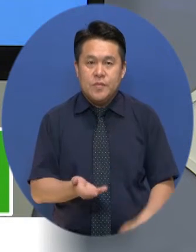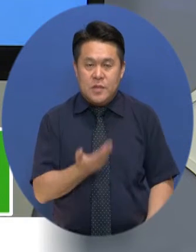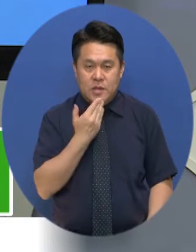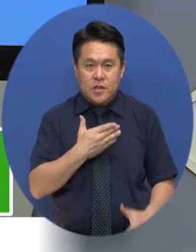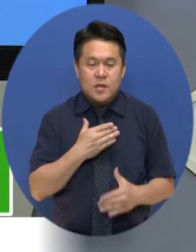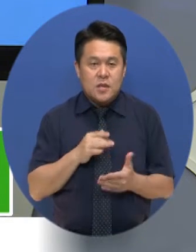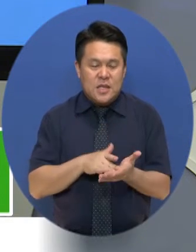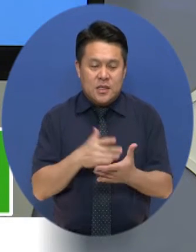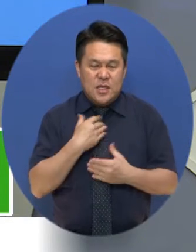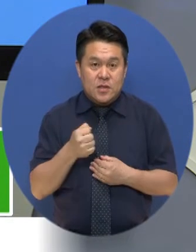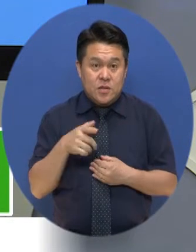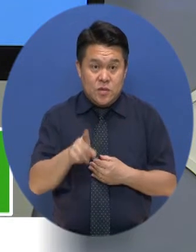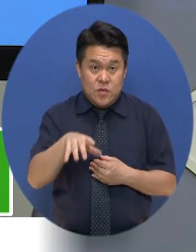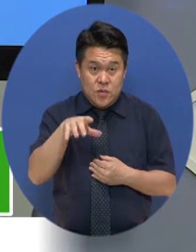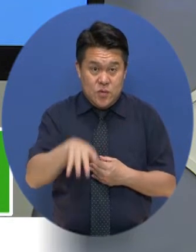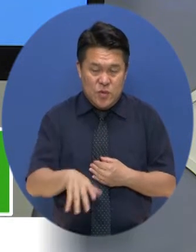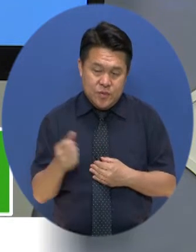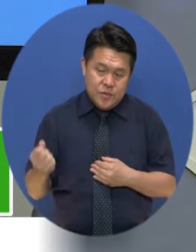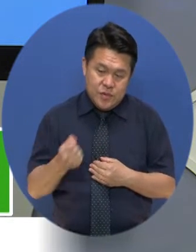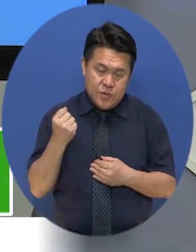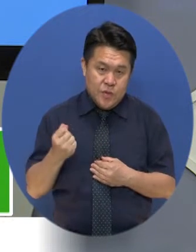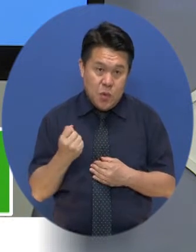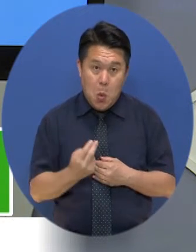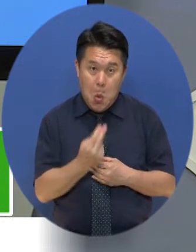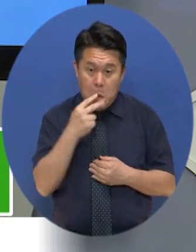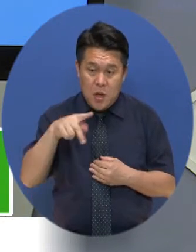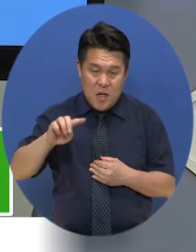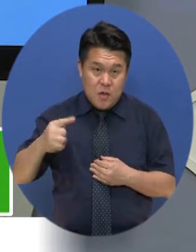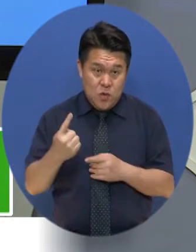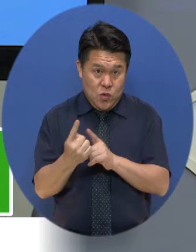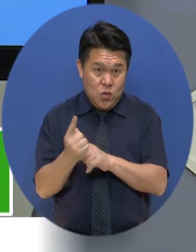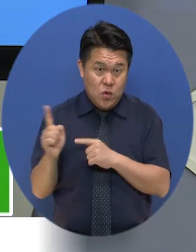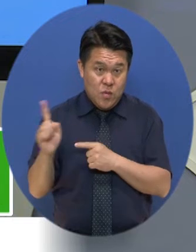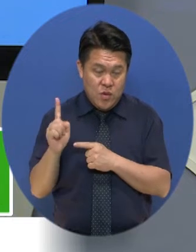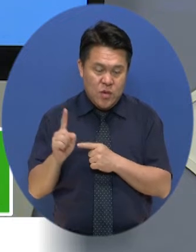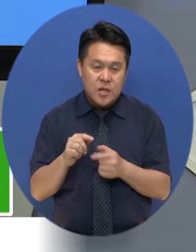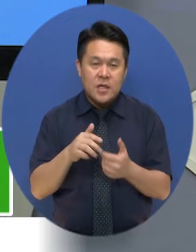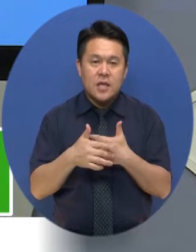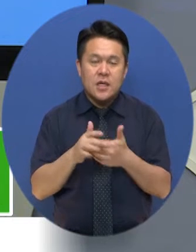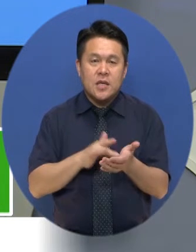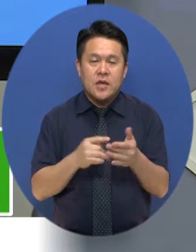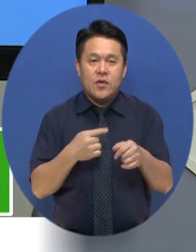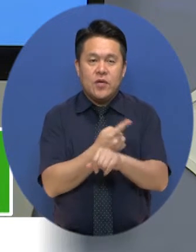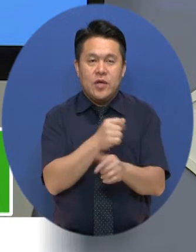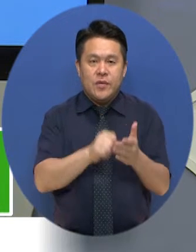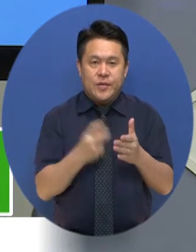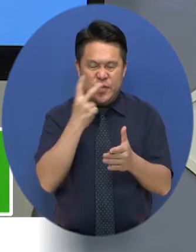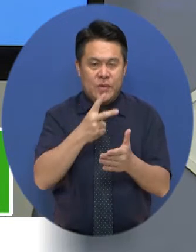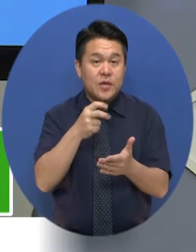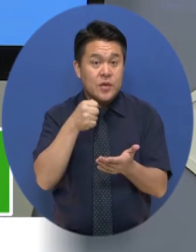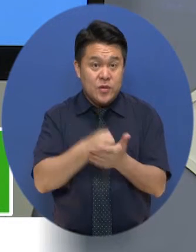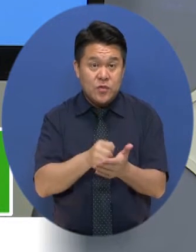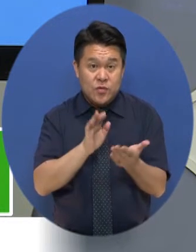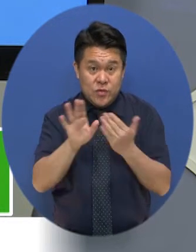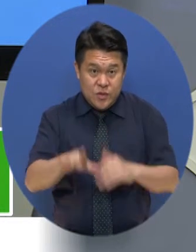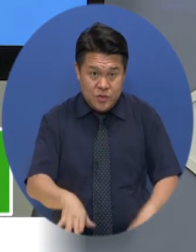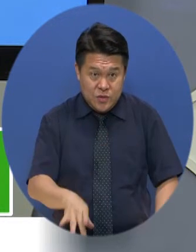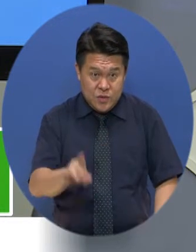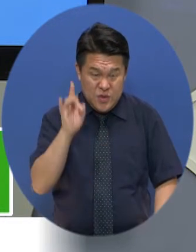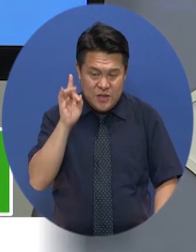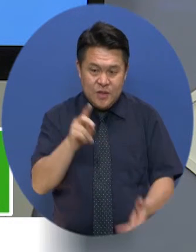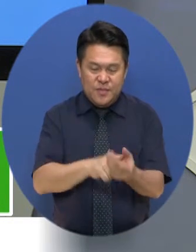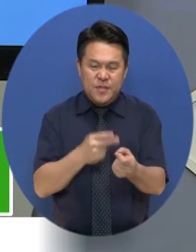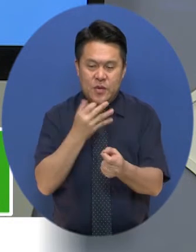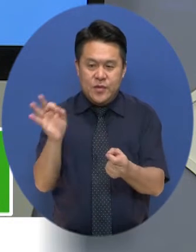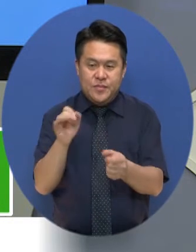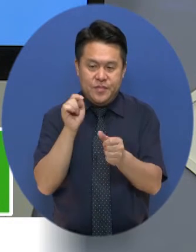안전 저는 휴대용 공기 산소 제품을 0 상품이 아닌 의약외품으로 관리하기로 한 이후 처음으로 제품 판매를